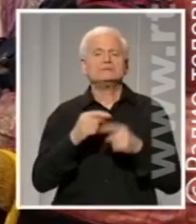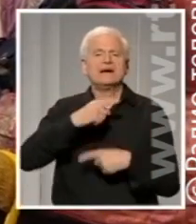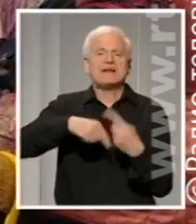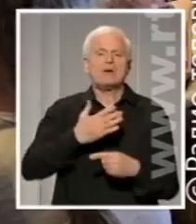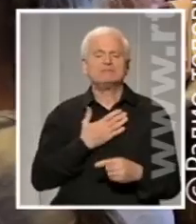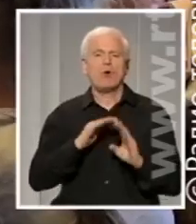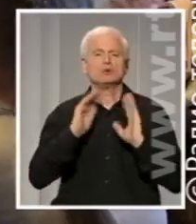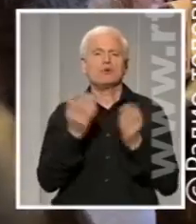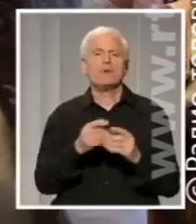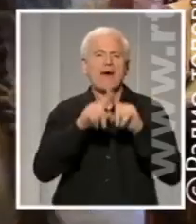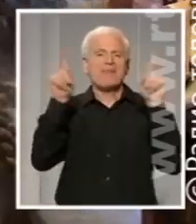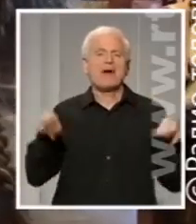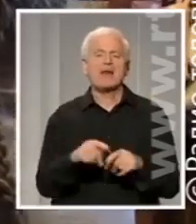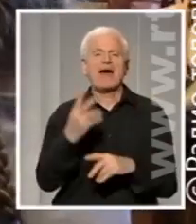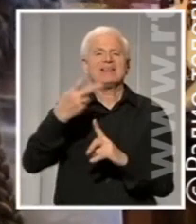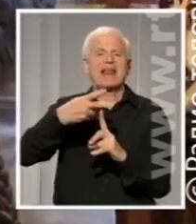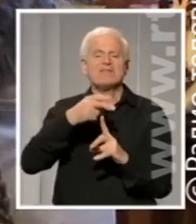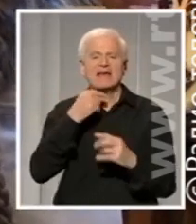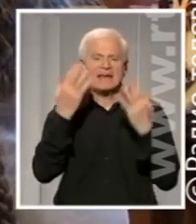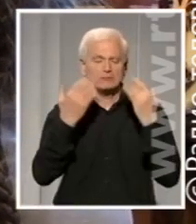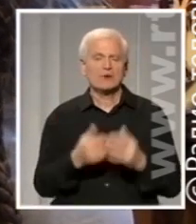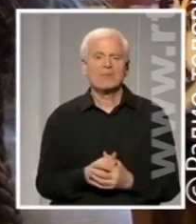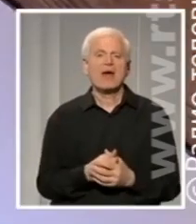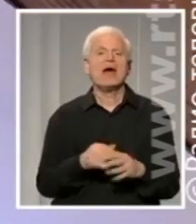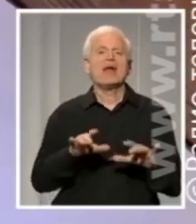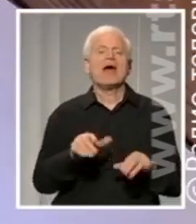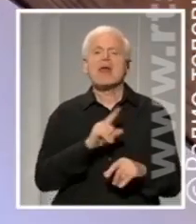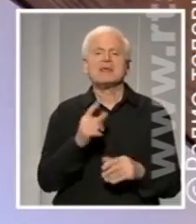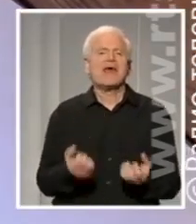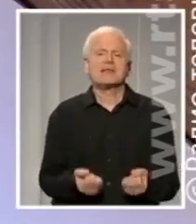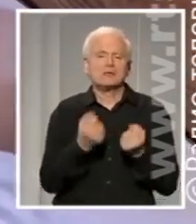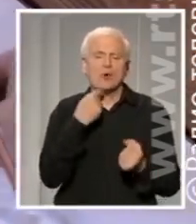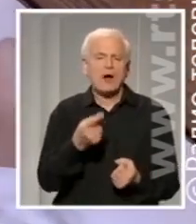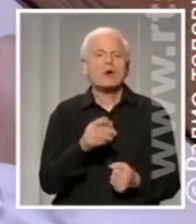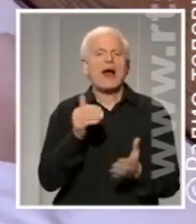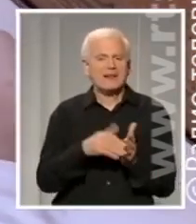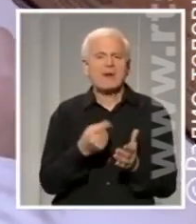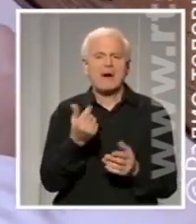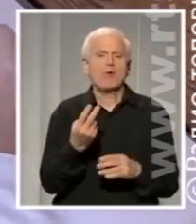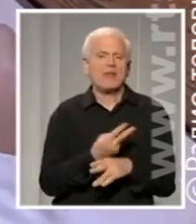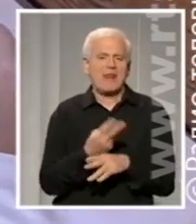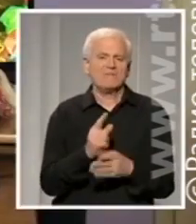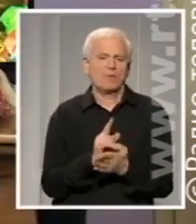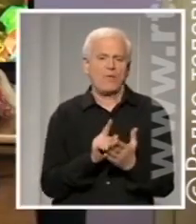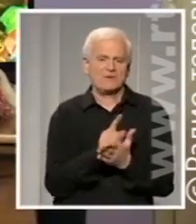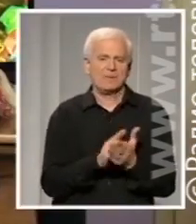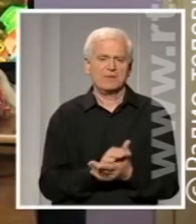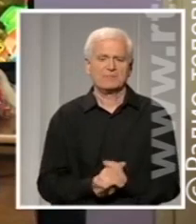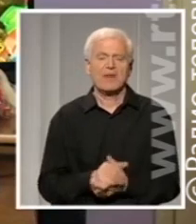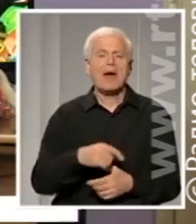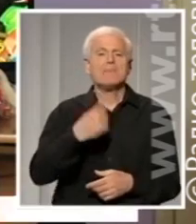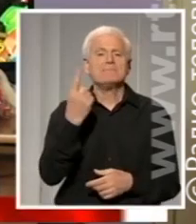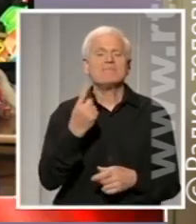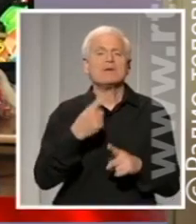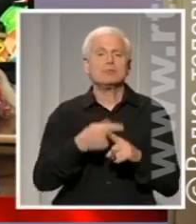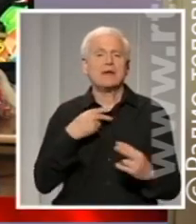tablet, televizorima i računarima. Novi vid nastave, kažu, nije im pao teško, ali će im trebati vremena da se priviknu. Prvi put se sećam